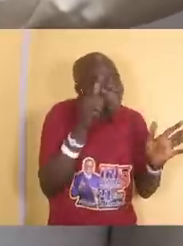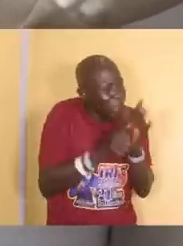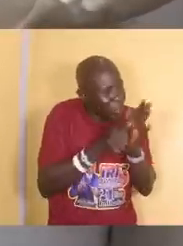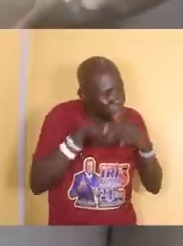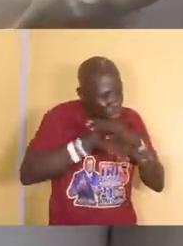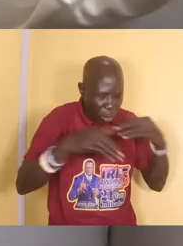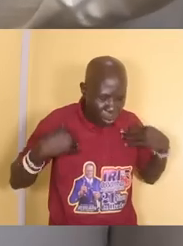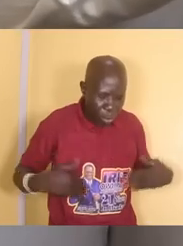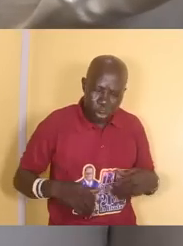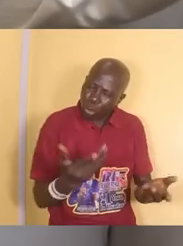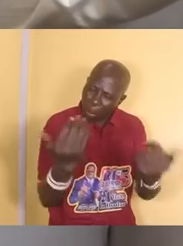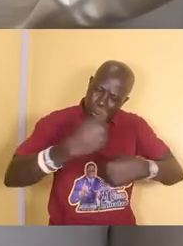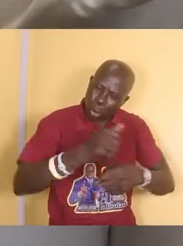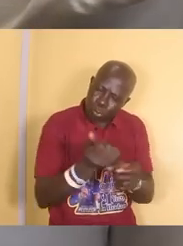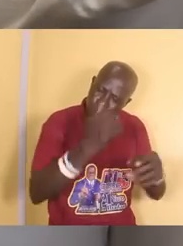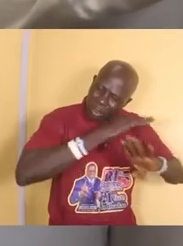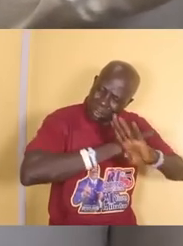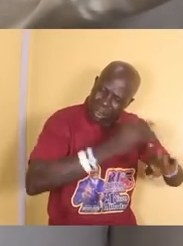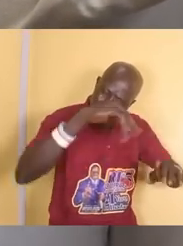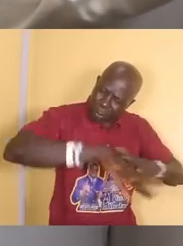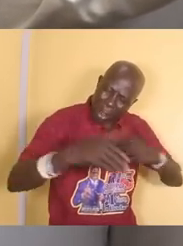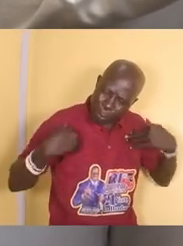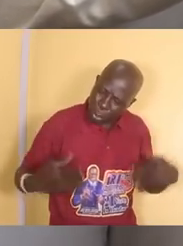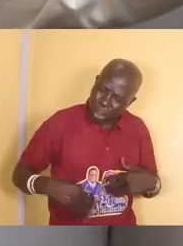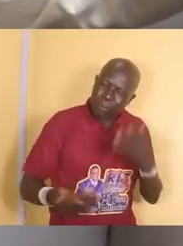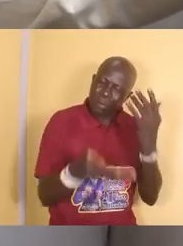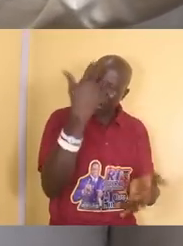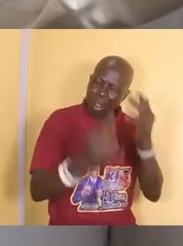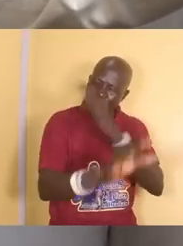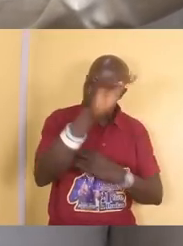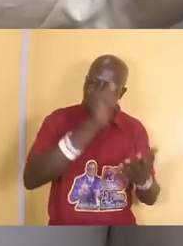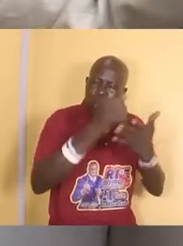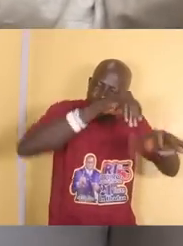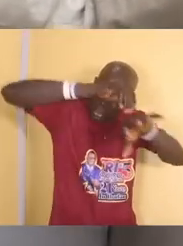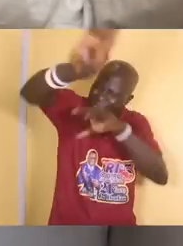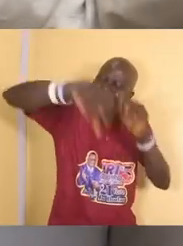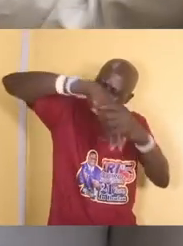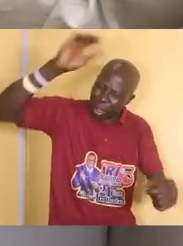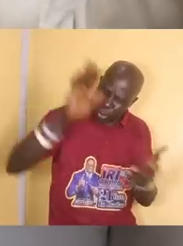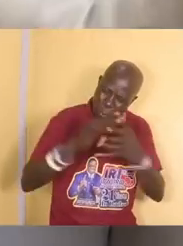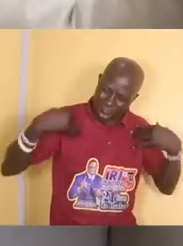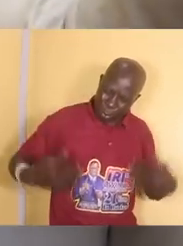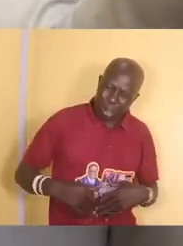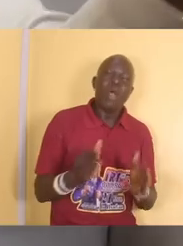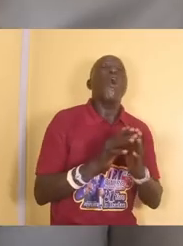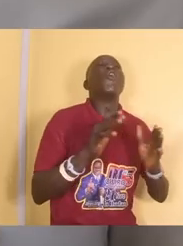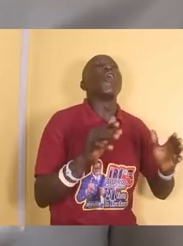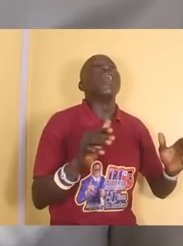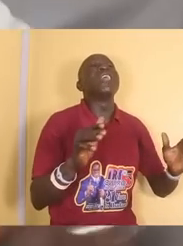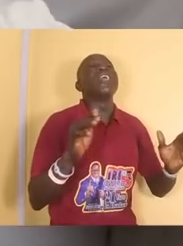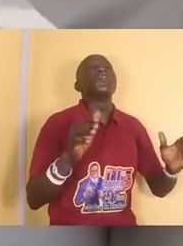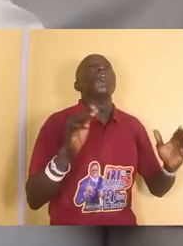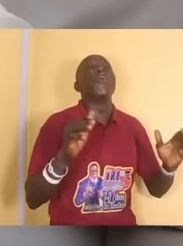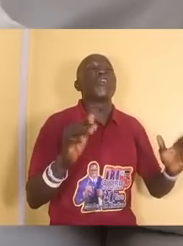body. Tó wá di ìdíwọ́ sáyé. They have caused injuries for me. Iná Ọlọ́run o. Oyè lè jáde. Change it out. Ẹ pariwo àdúrà.